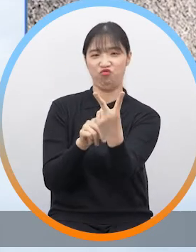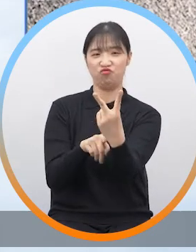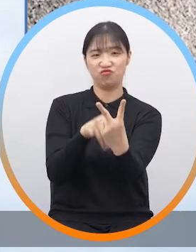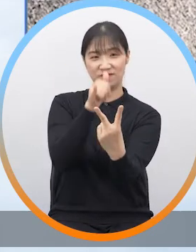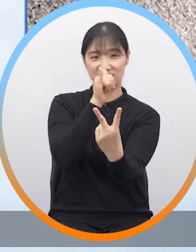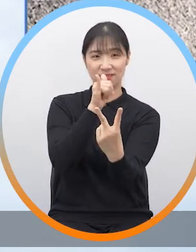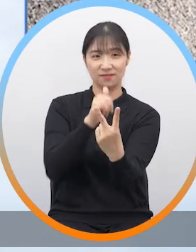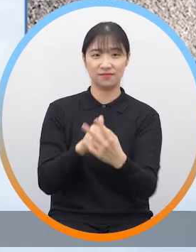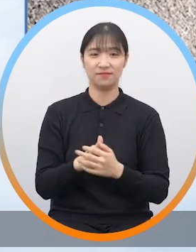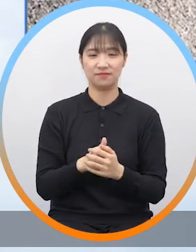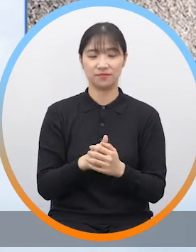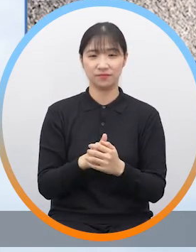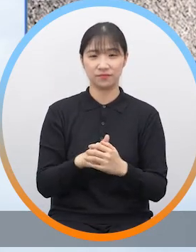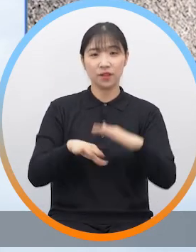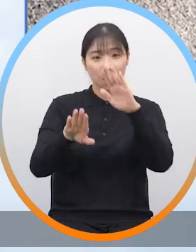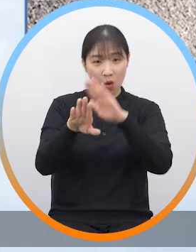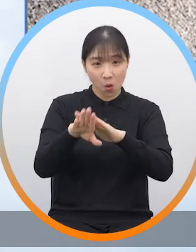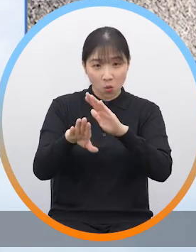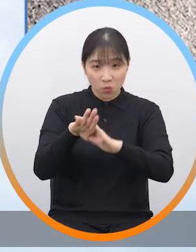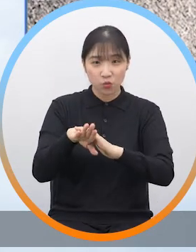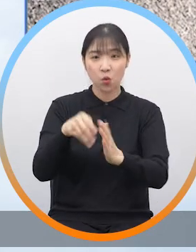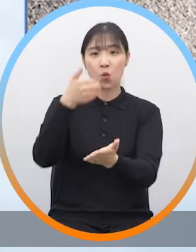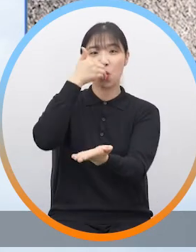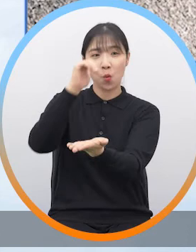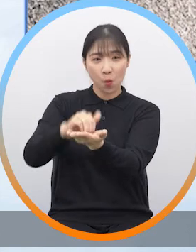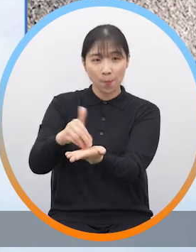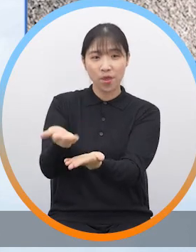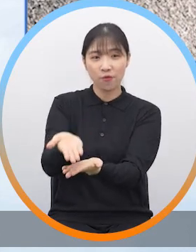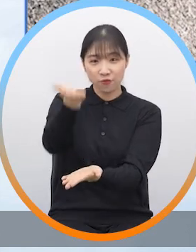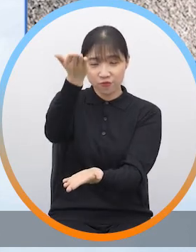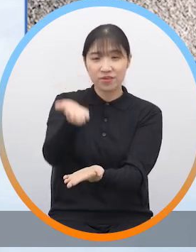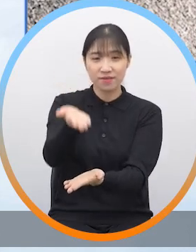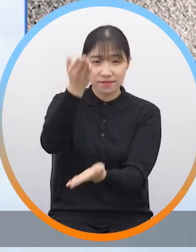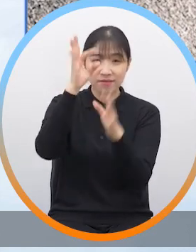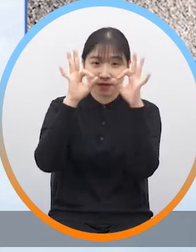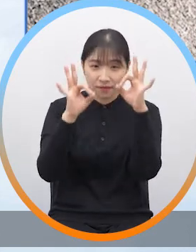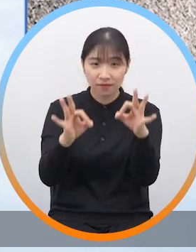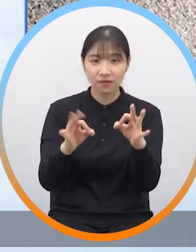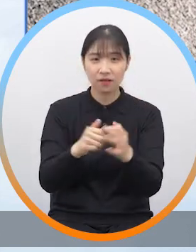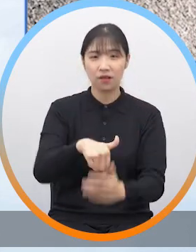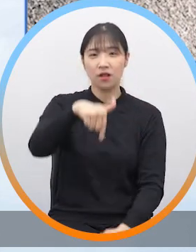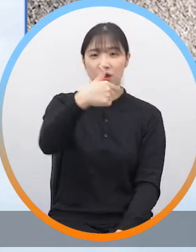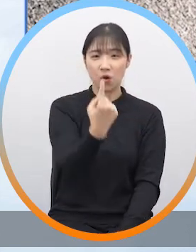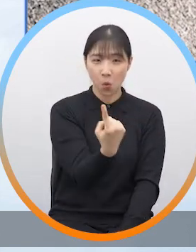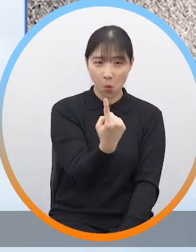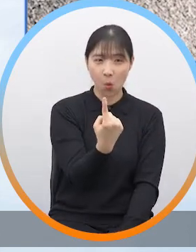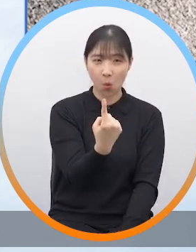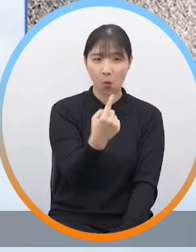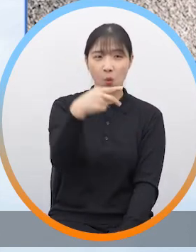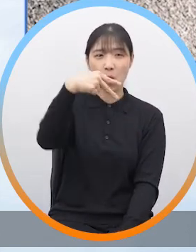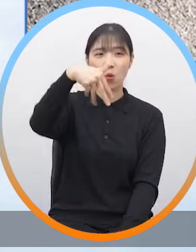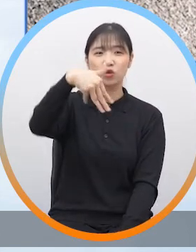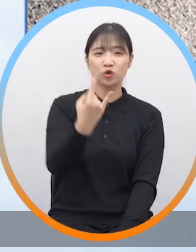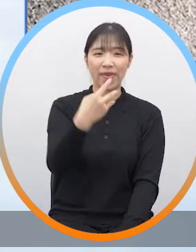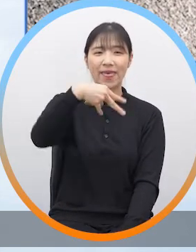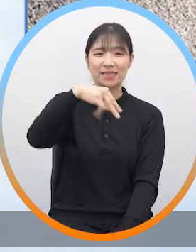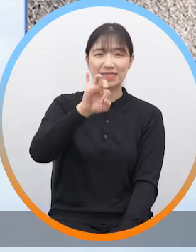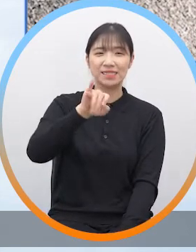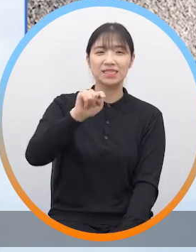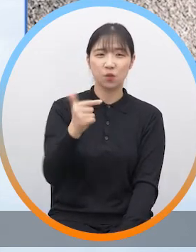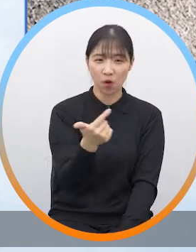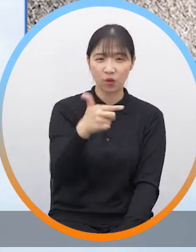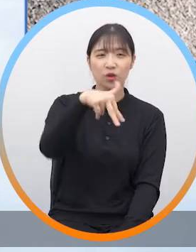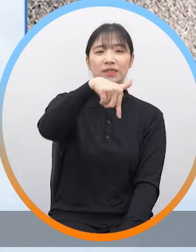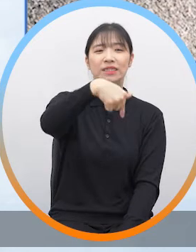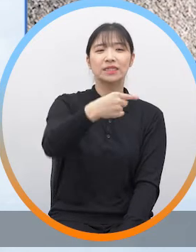있는데 오른쪽에 있는 돌멩이 윗면에 고 채시원, 금,